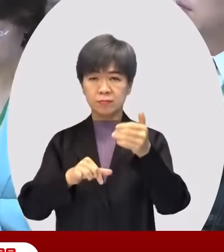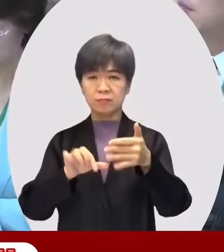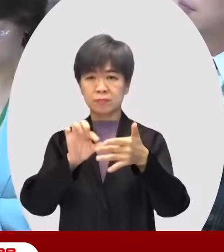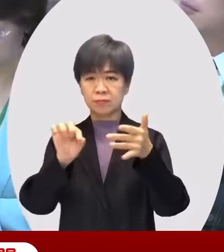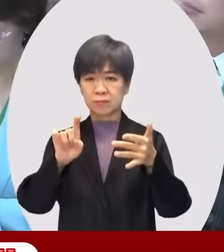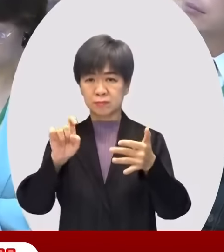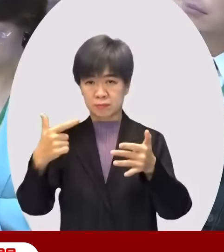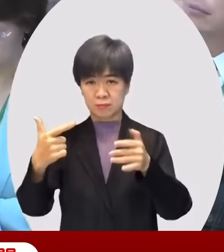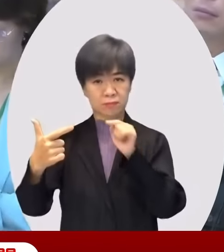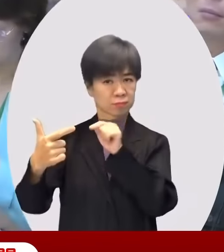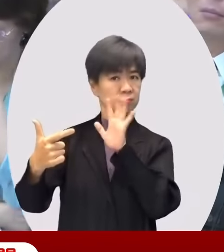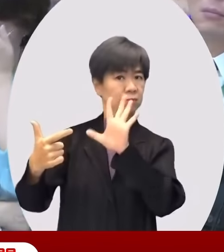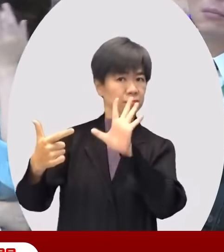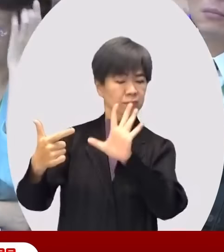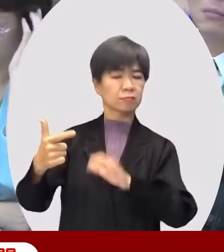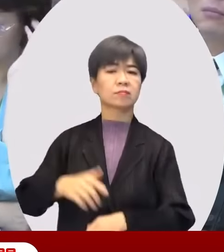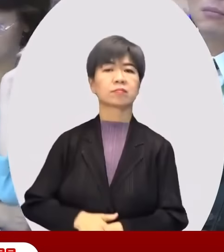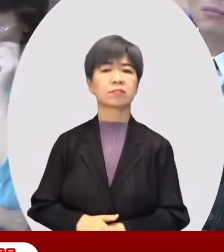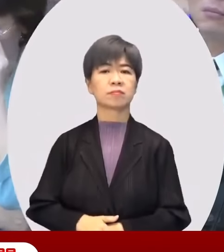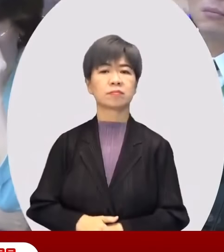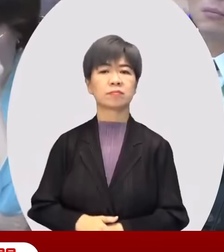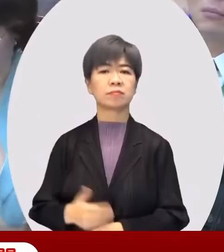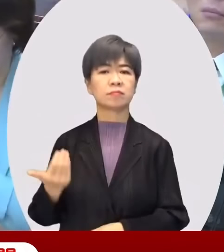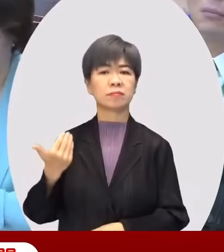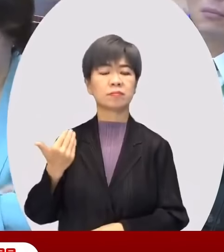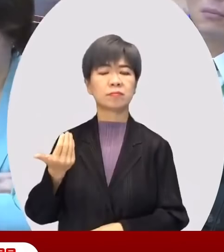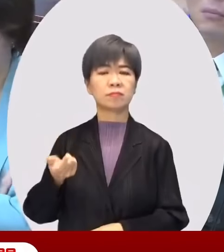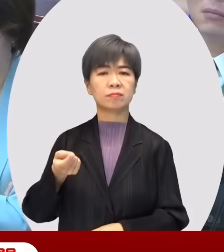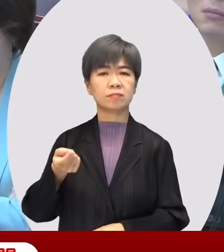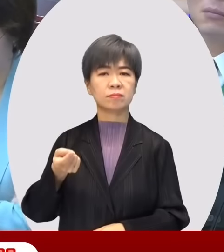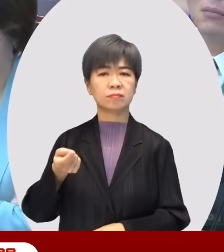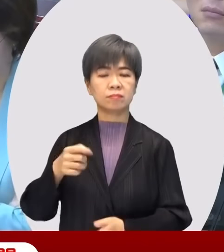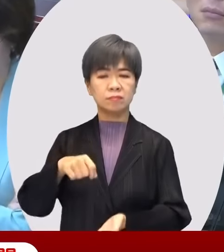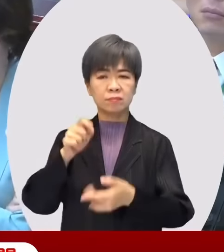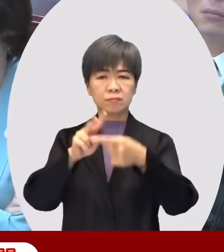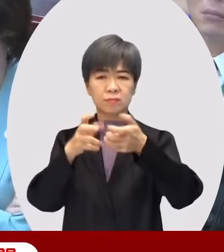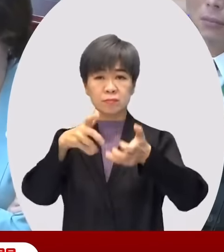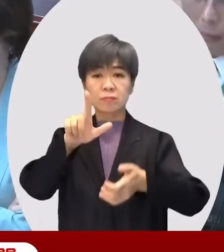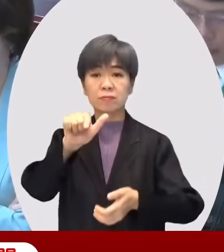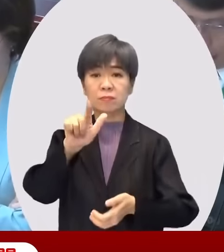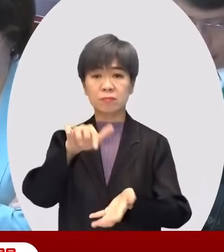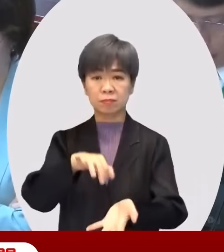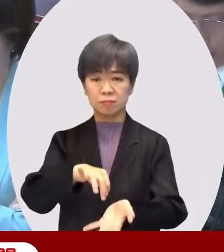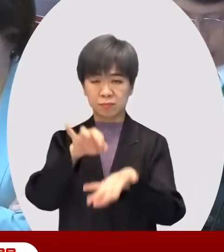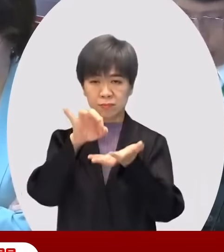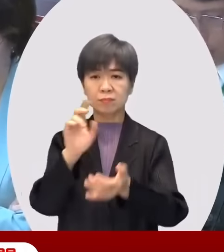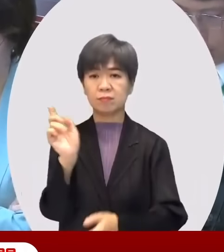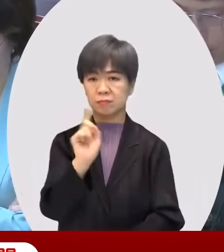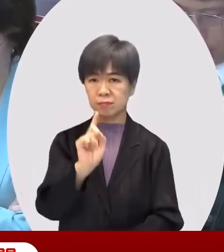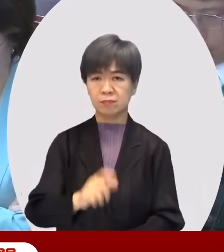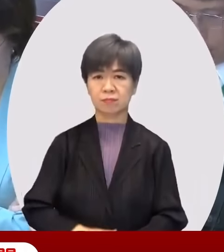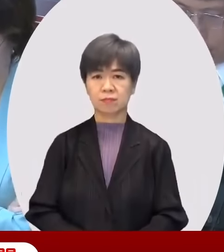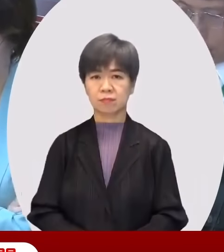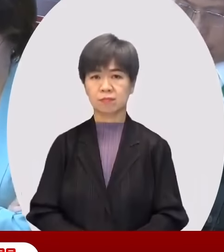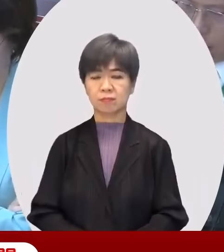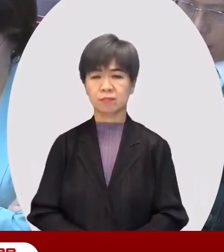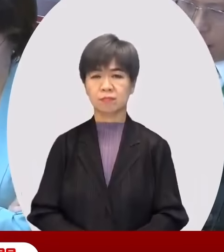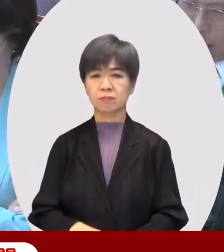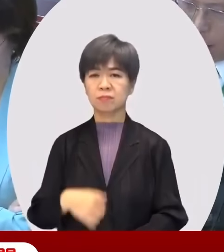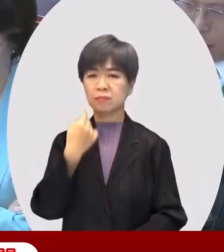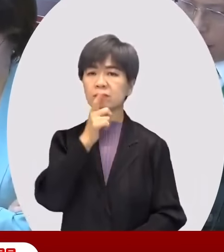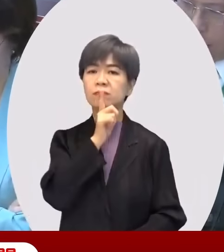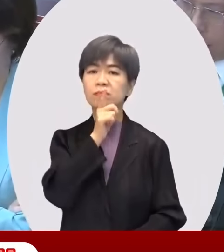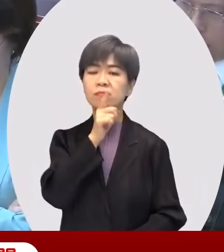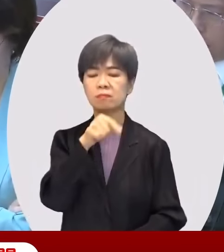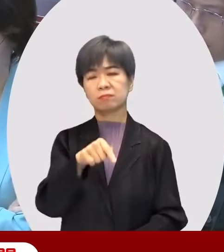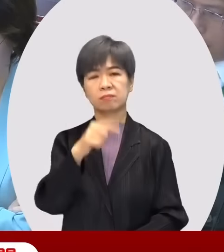有。然后刚有提到的就是董老师他所提到有关口头的部